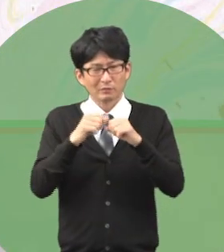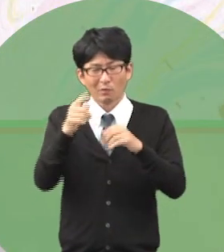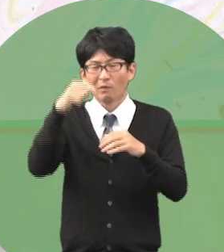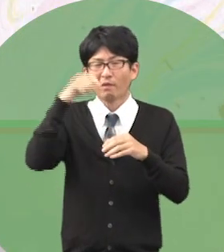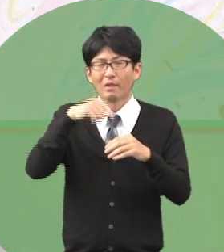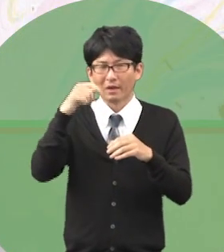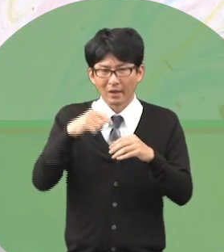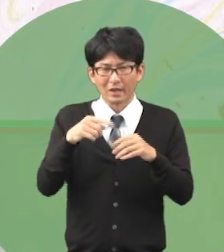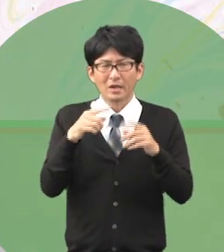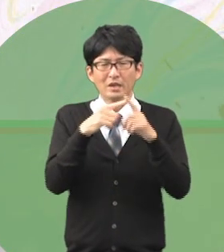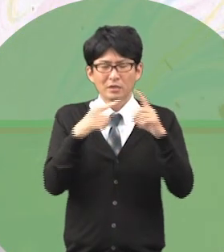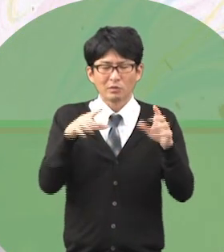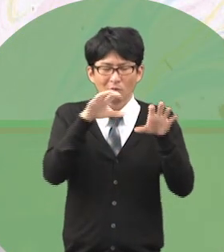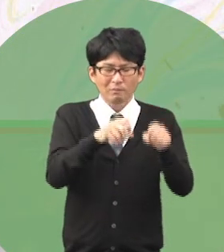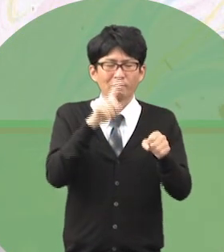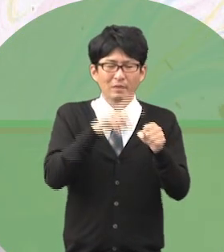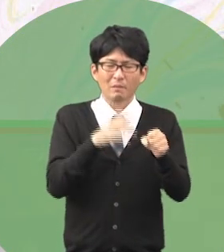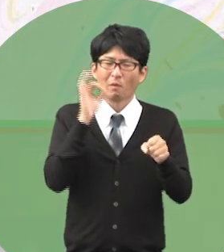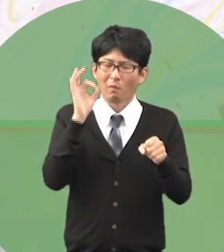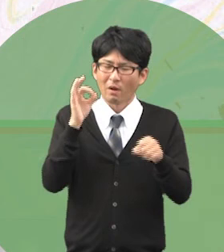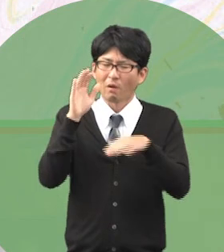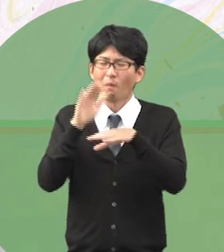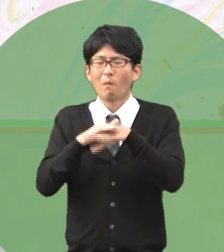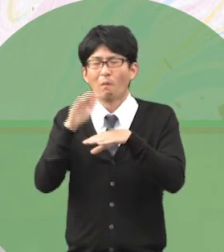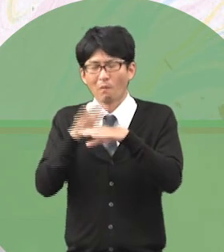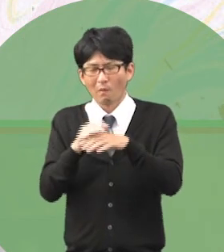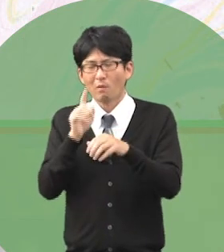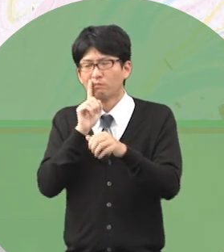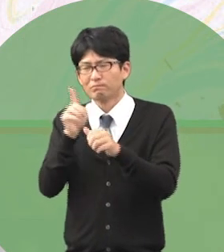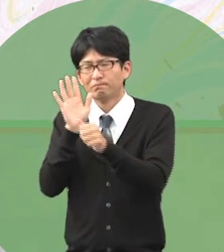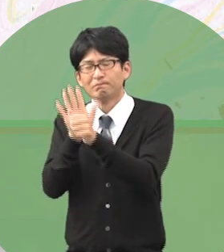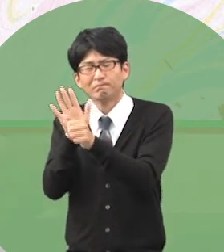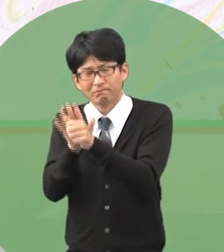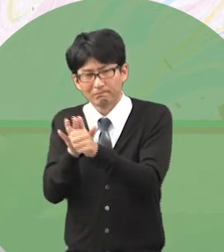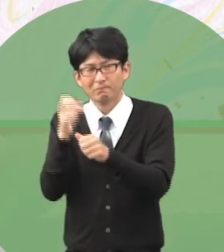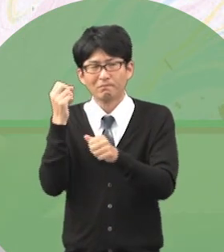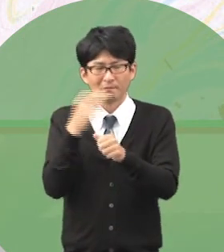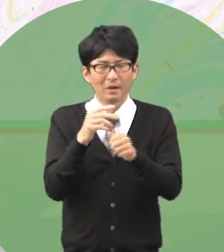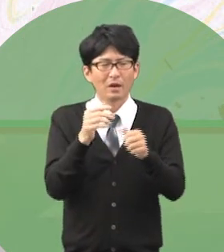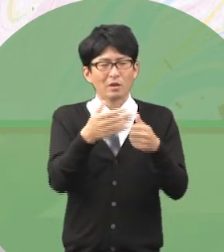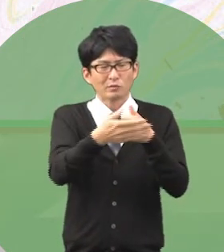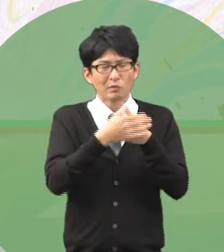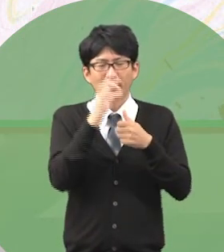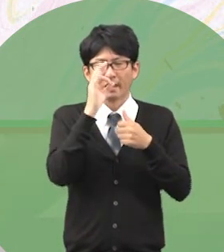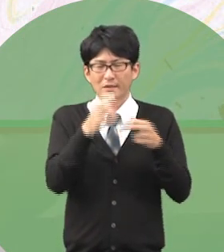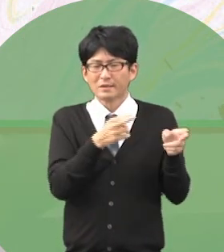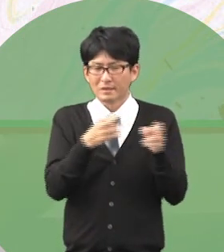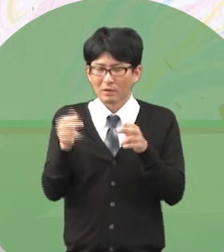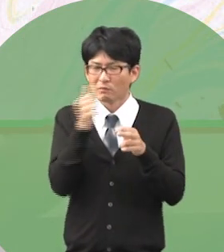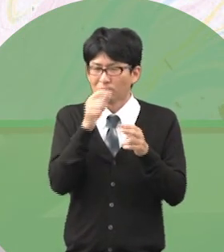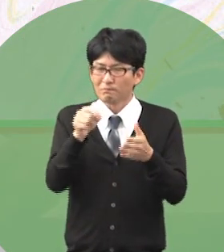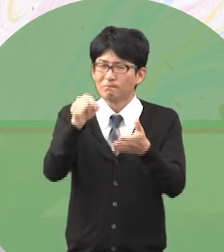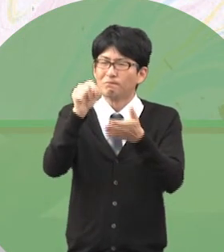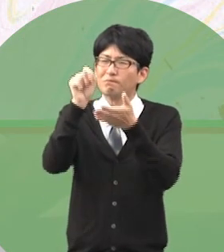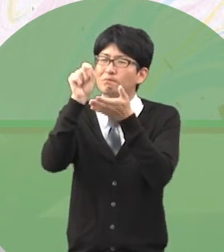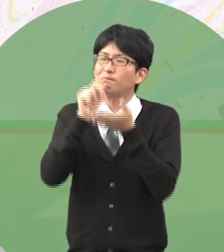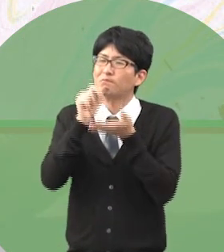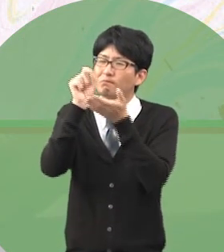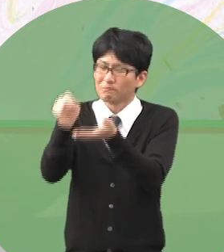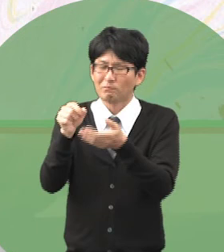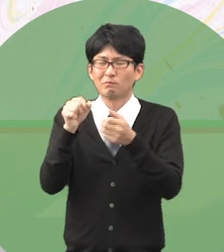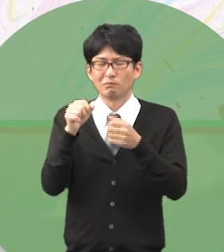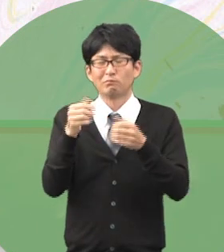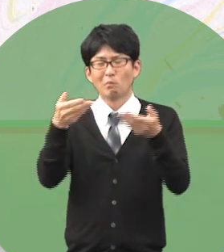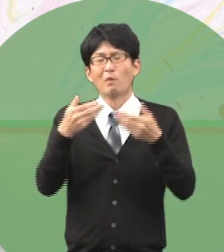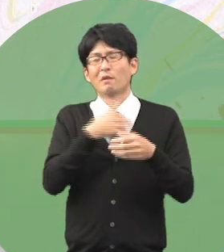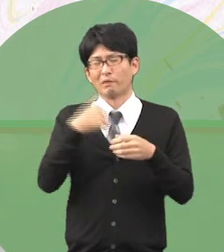で人材確保にかかる資金づくりのアドバイスや助成金制度の案内などのサポートもしてくれるんです。